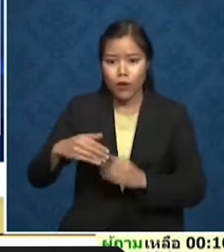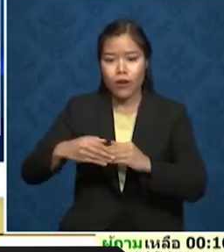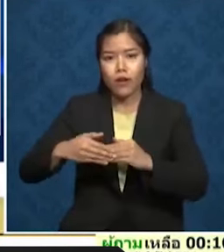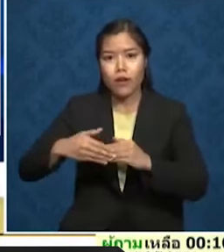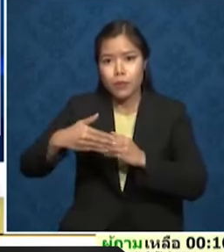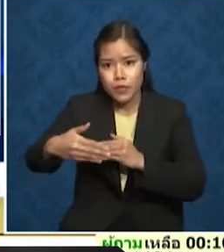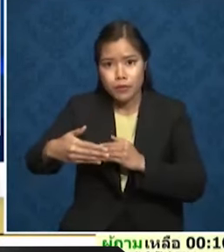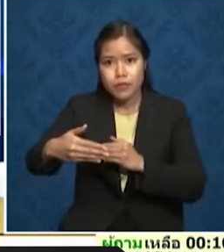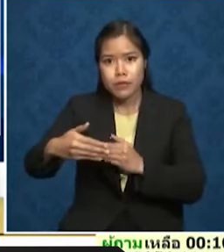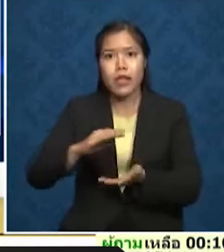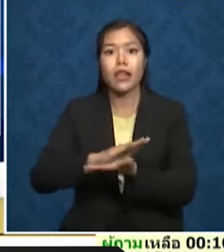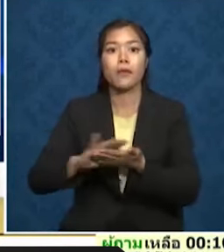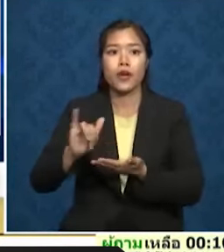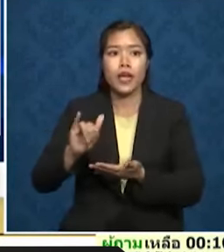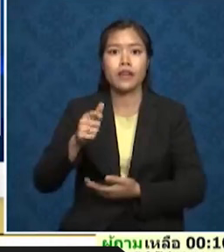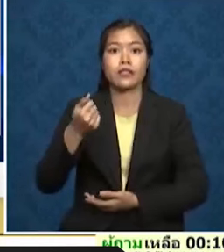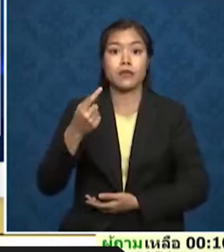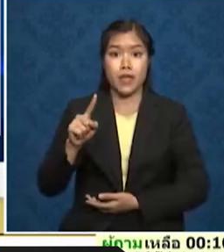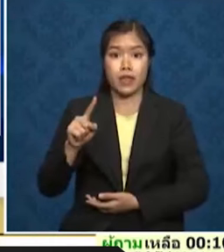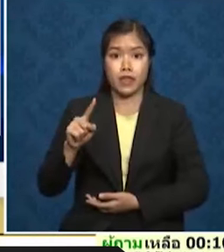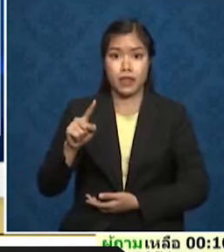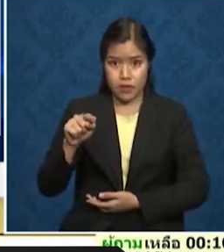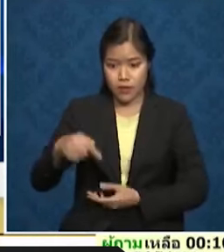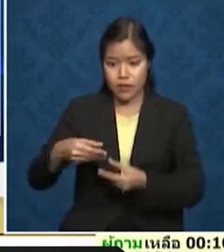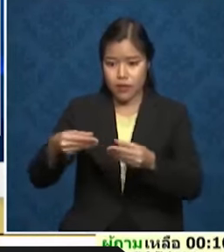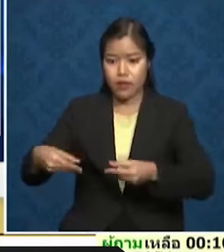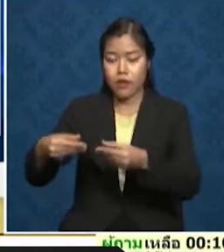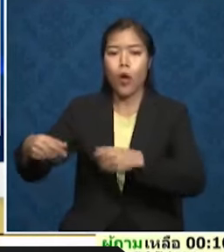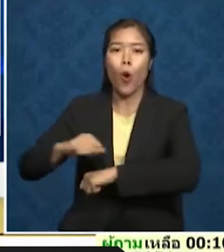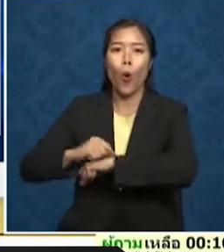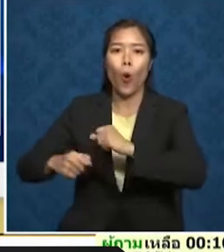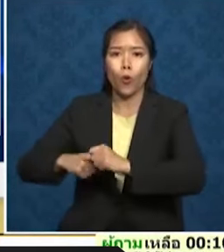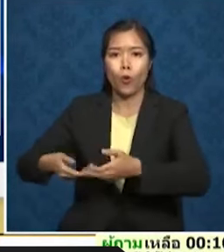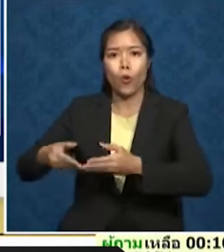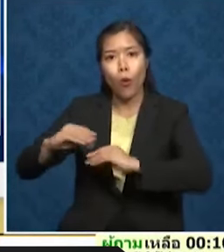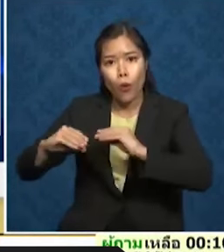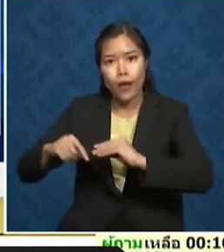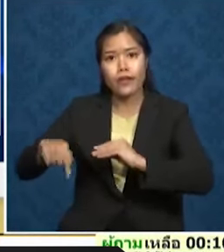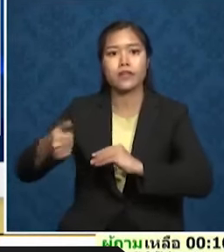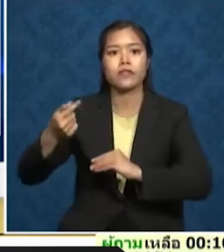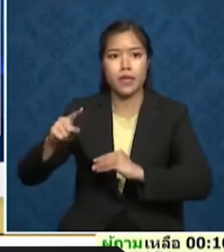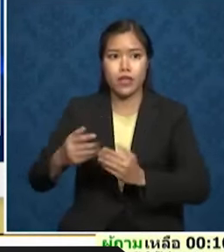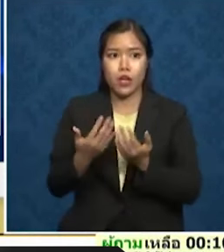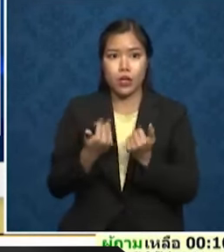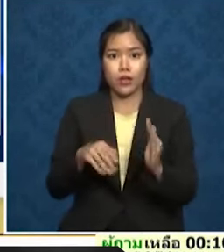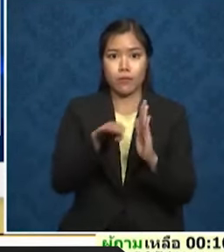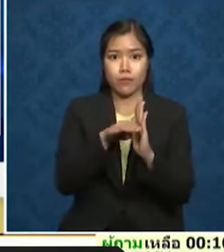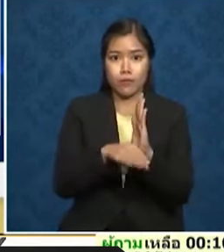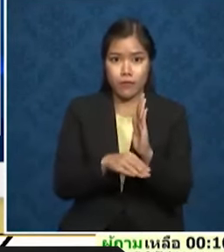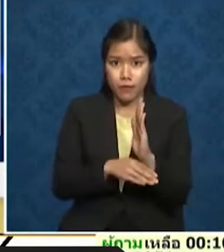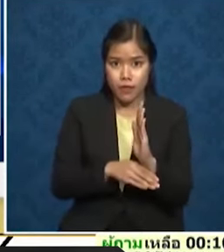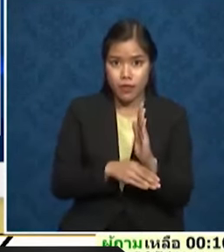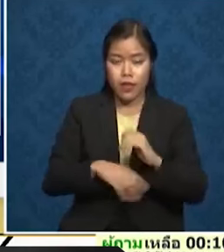คะ11สัญญาฉันได้ขึ้นภาพให้ดูนะคะว่าช่วงเริ่มต้นของก็คืออยู่ในระหว่างที่ดำเนินการก่อสร้าง